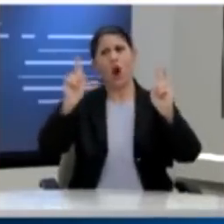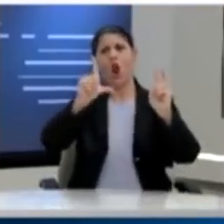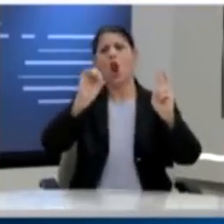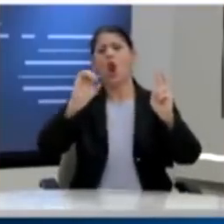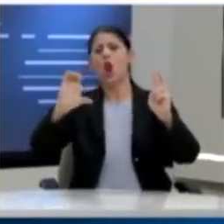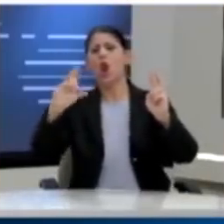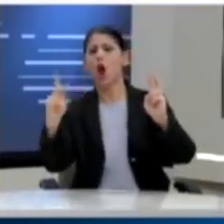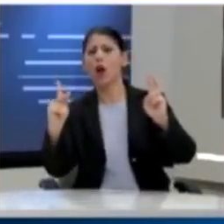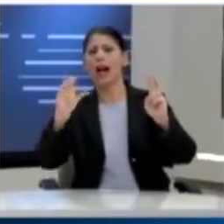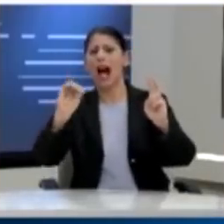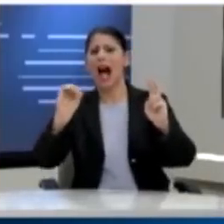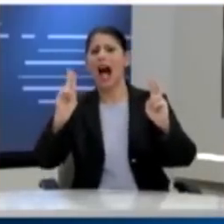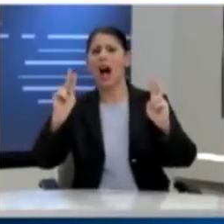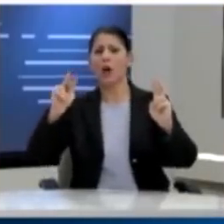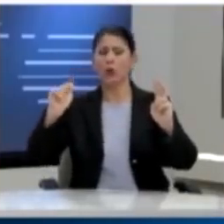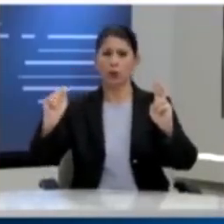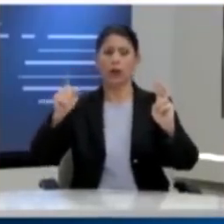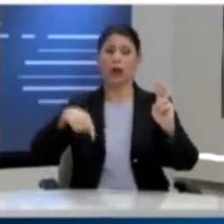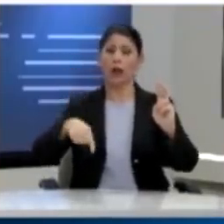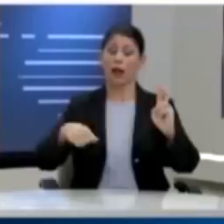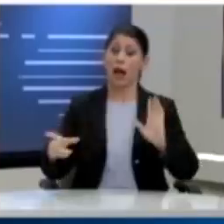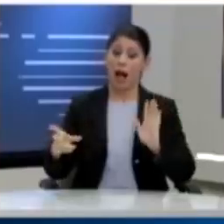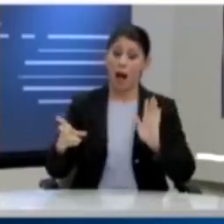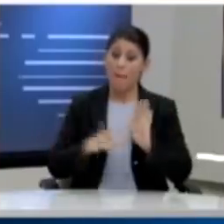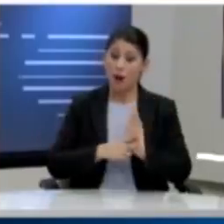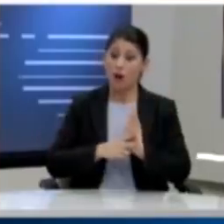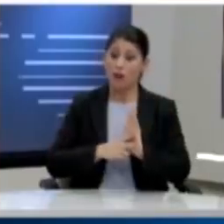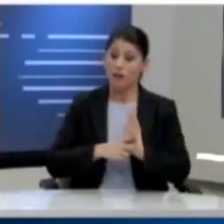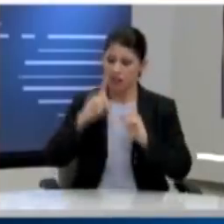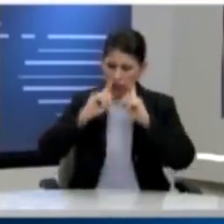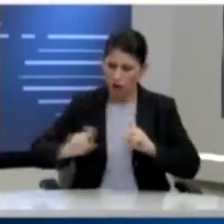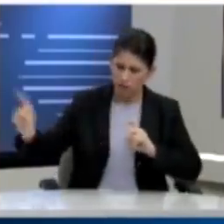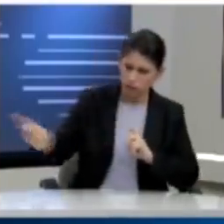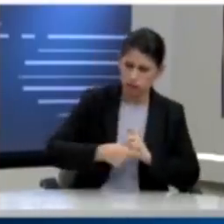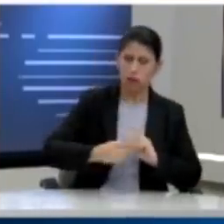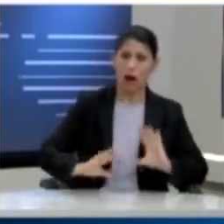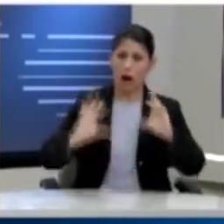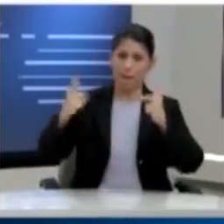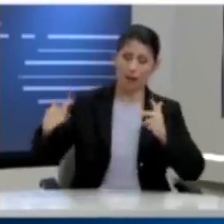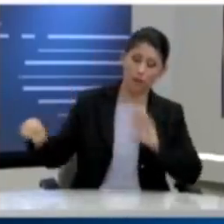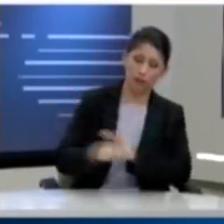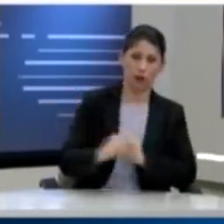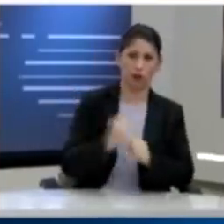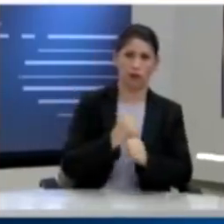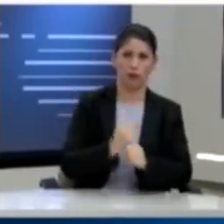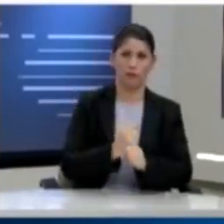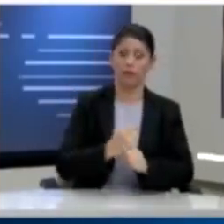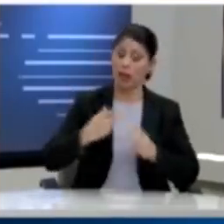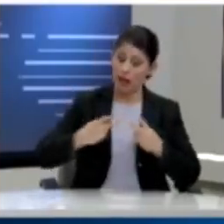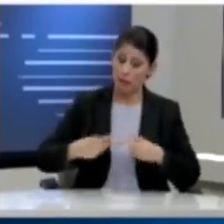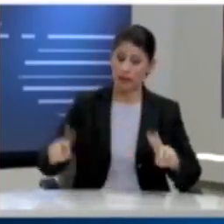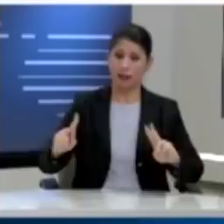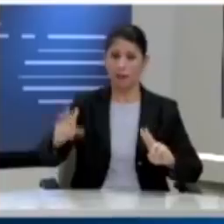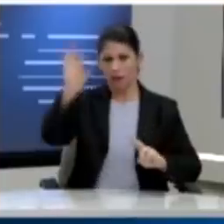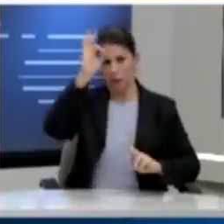της επιστράτευσης των απεργών. Να κατοχυρωθεί η επέκταση του δικαιώματος της απεργίας στα σώματα